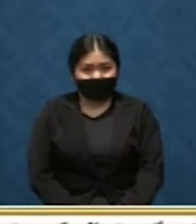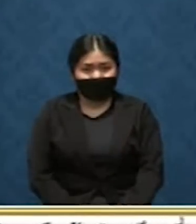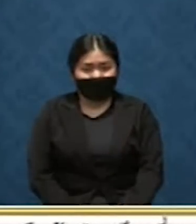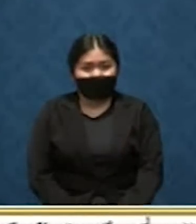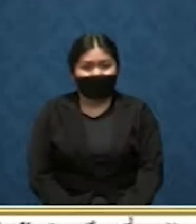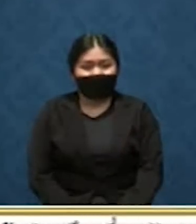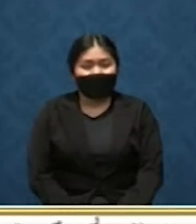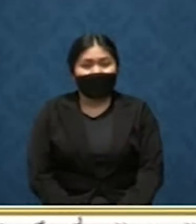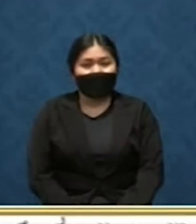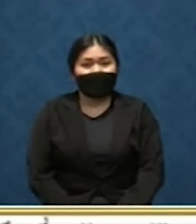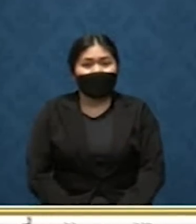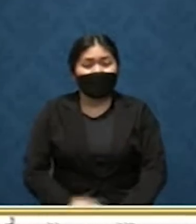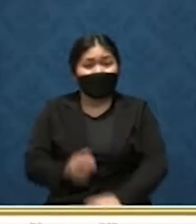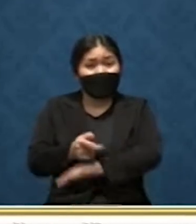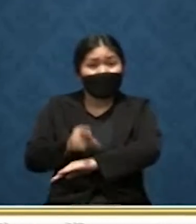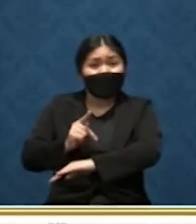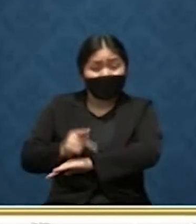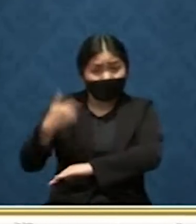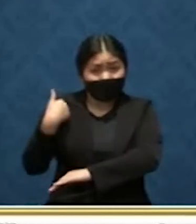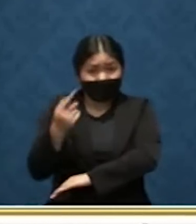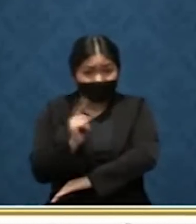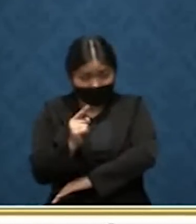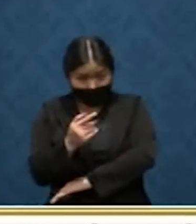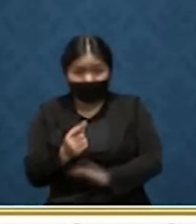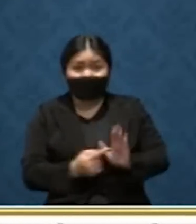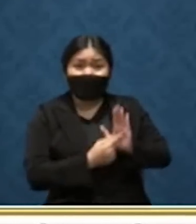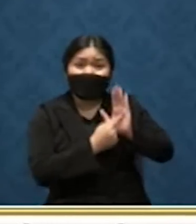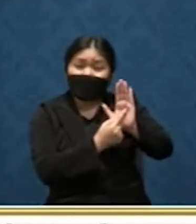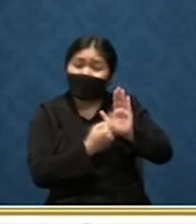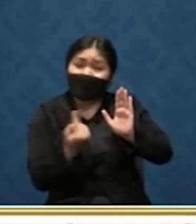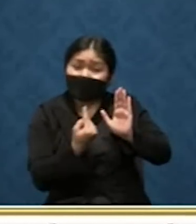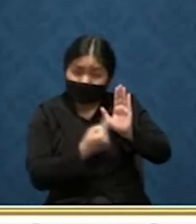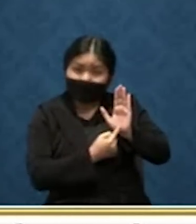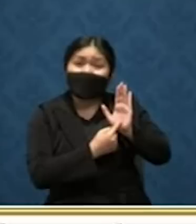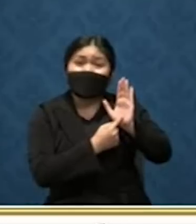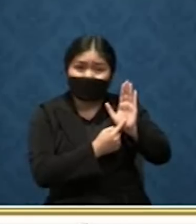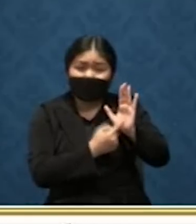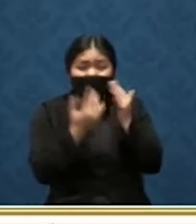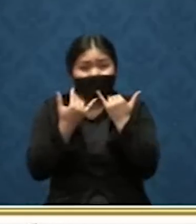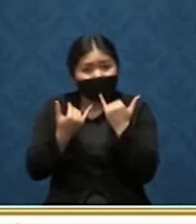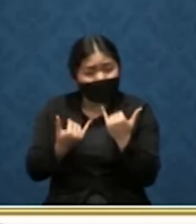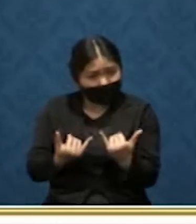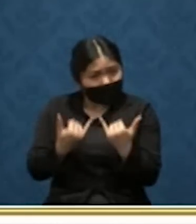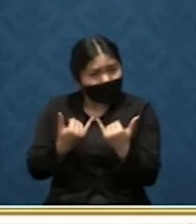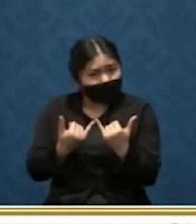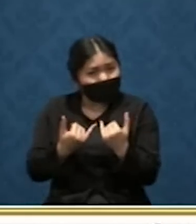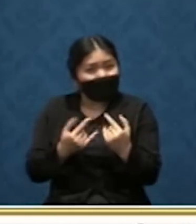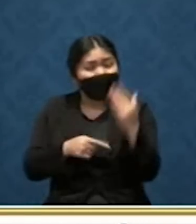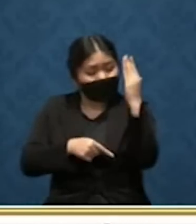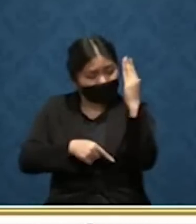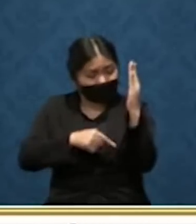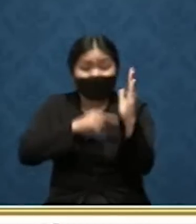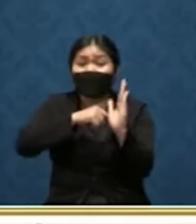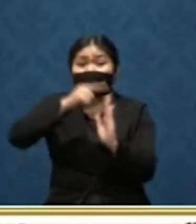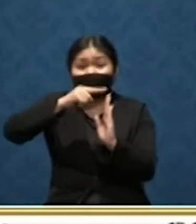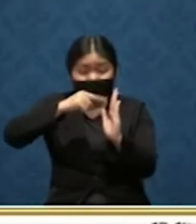ทานปทนครับ นี่แ่ตวอย่างเดวเทานั้นครับแต่ทุวนนี้แถวชายแดนตรงคาแม